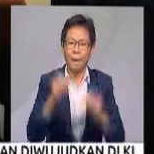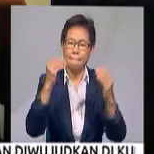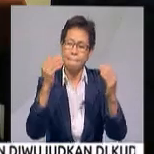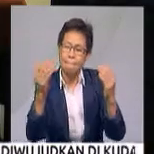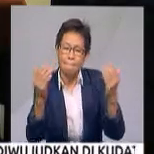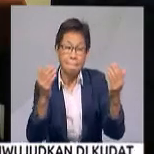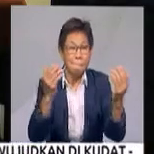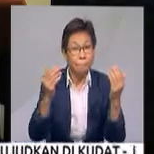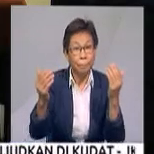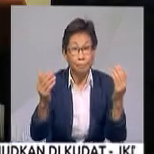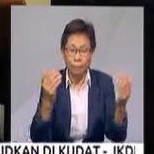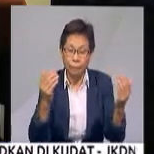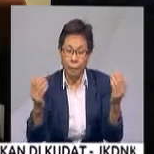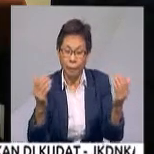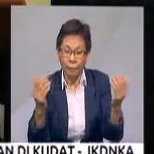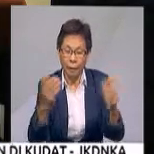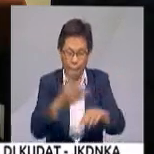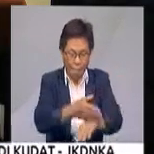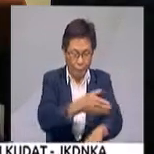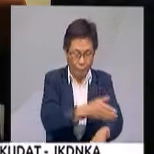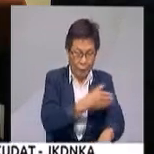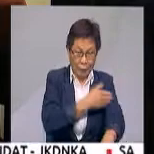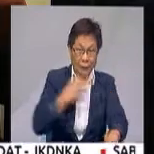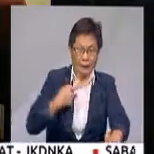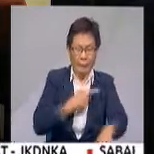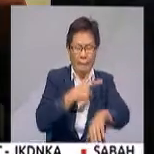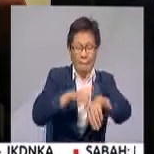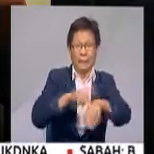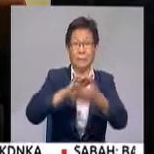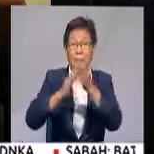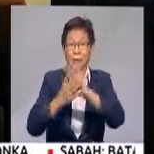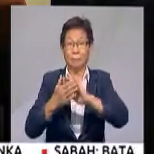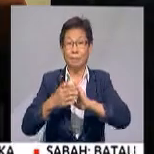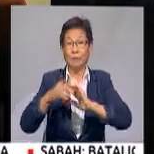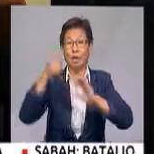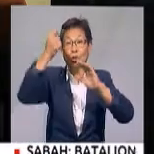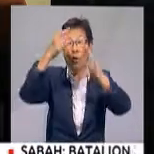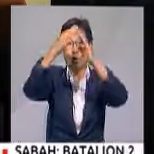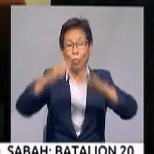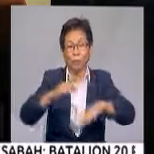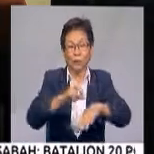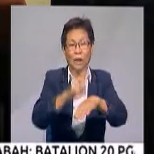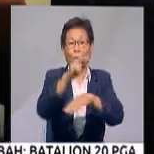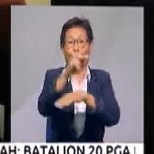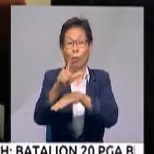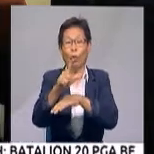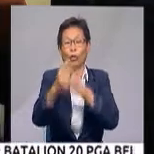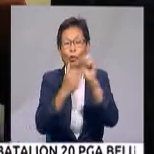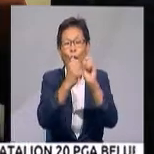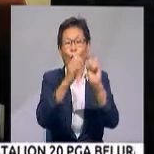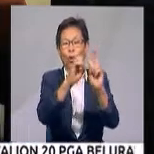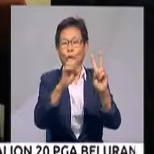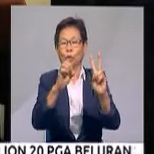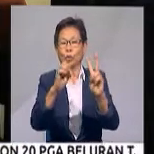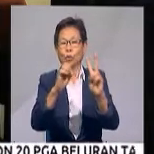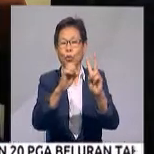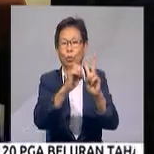Bandingkan prestasi kita ketika kita menjadi host di Kuala Lumpur iaitu 2001 dengan